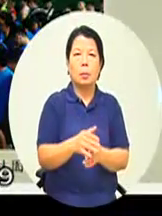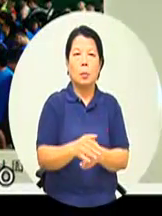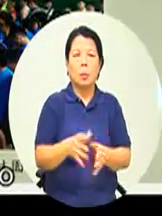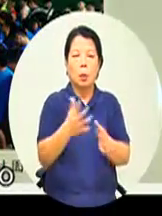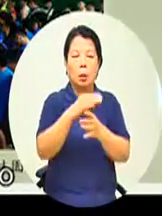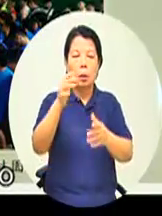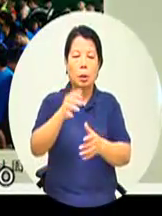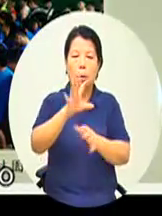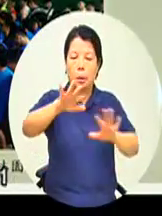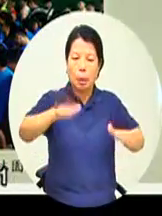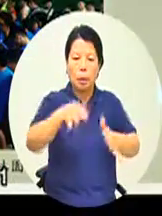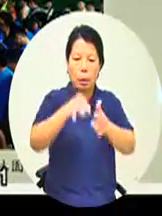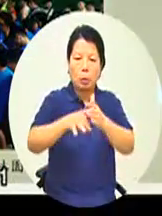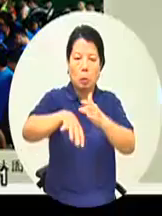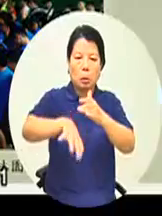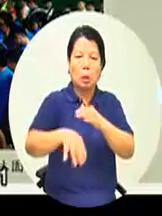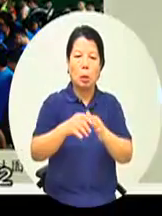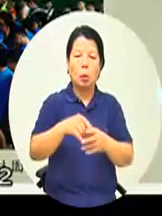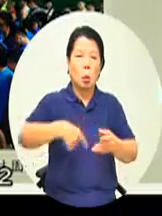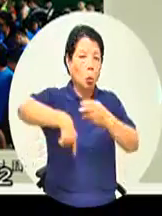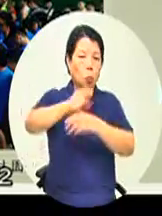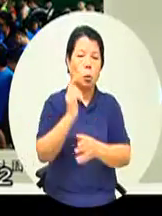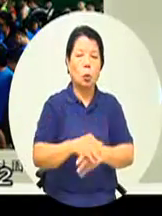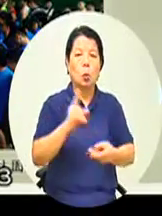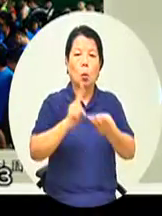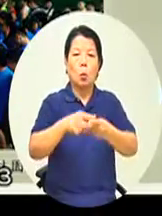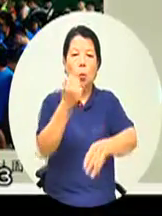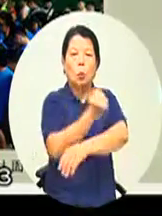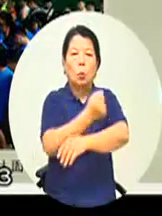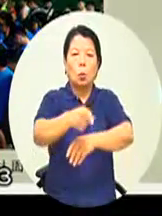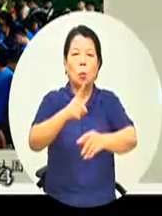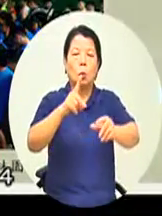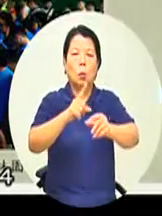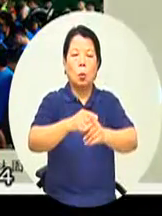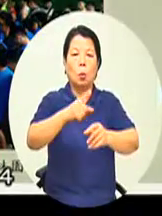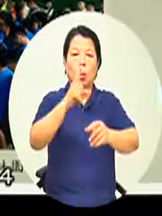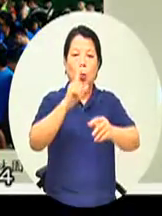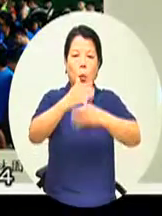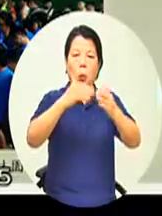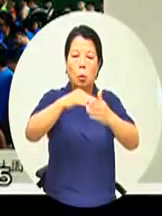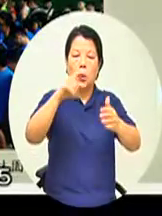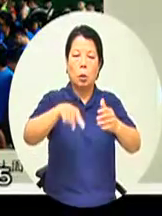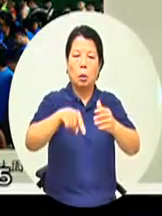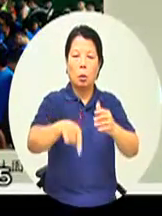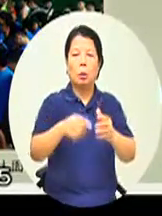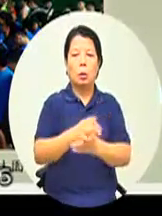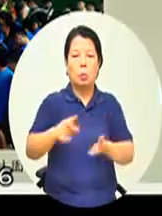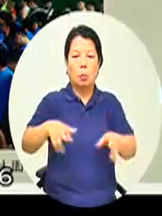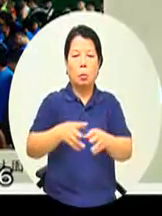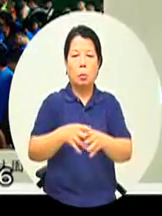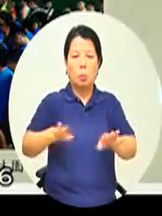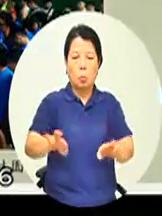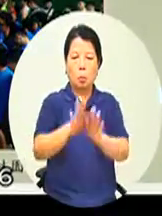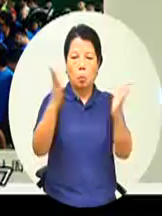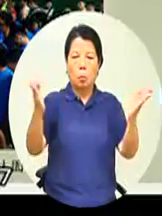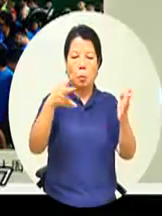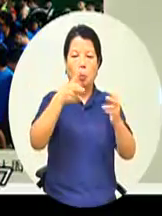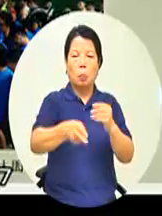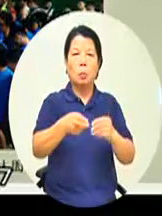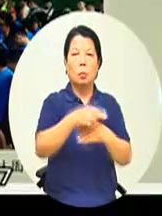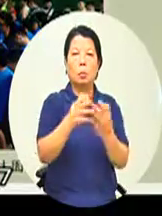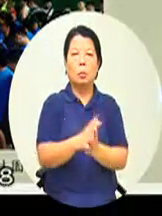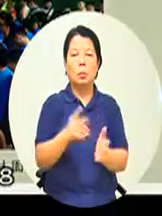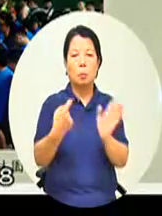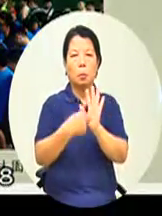开幕，爱迪王公国小的中堂哦，这个在中堂哦这边来做开幕啊，这就是表示